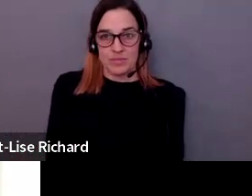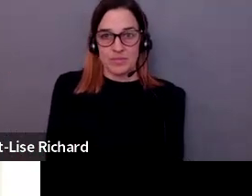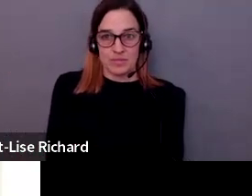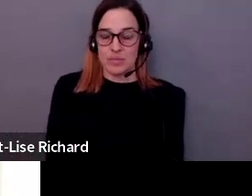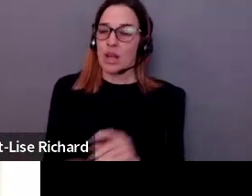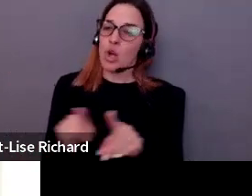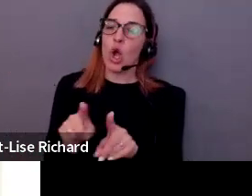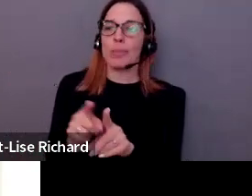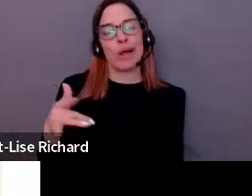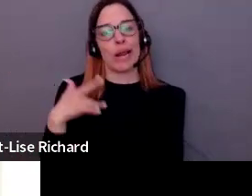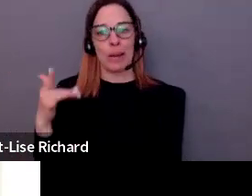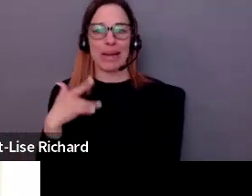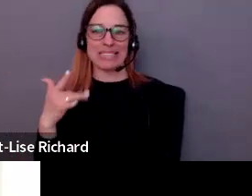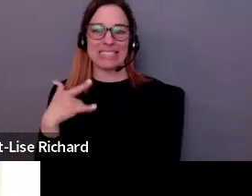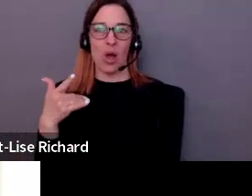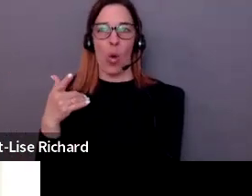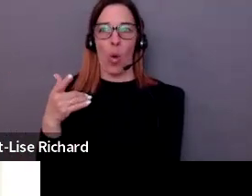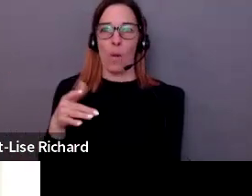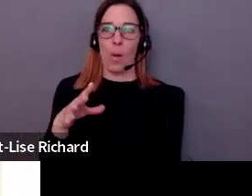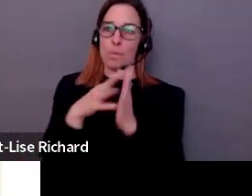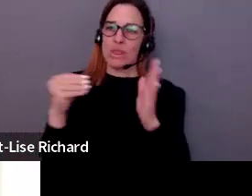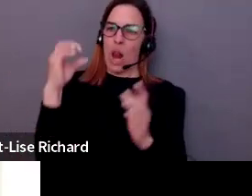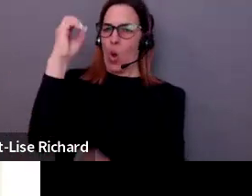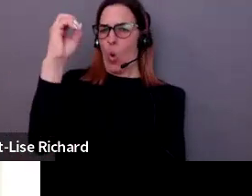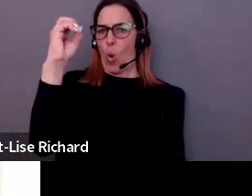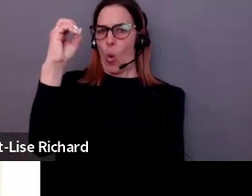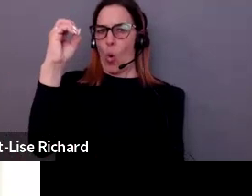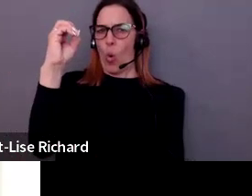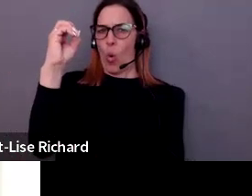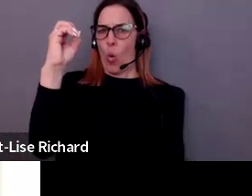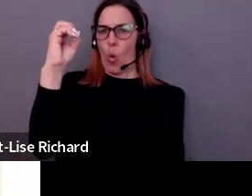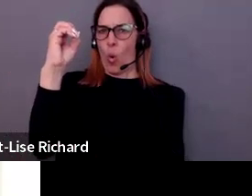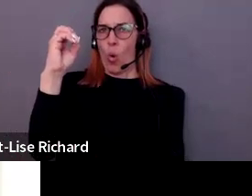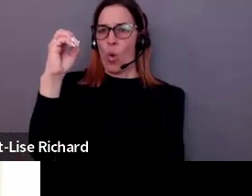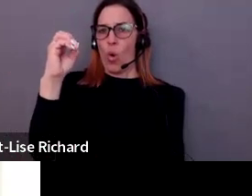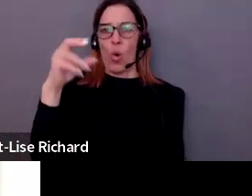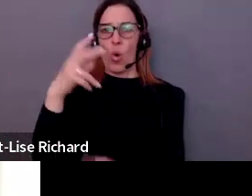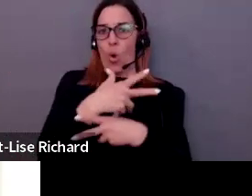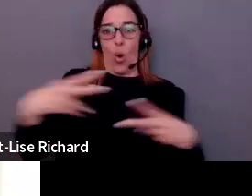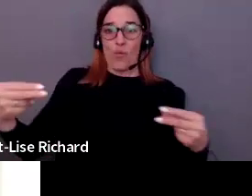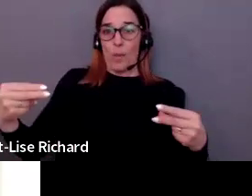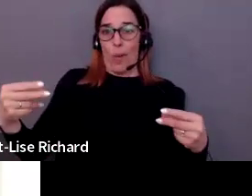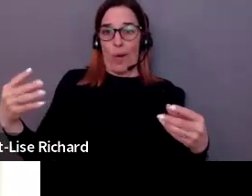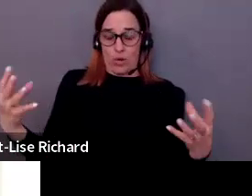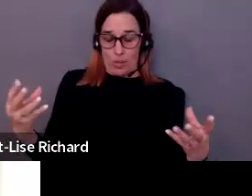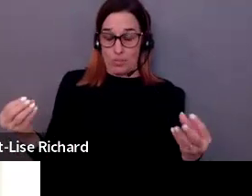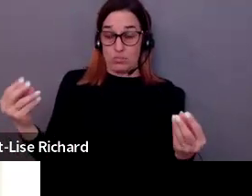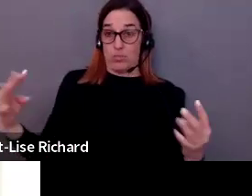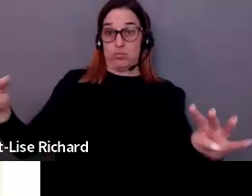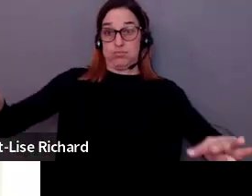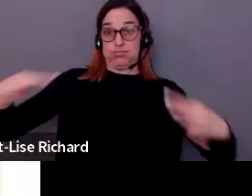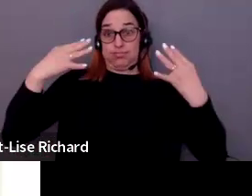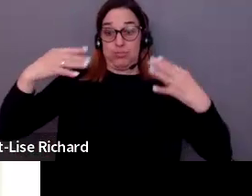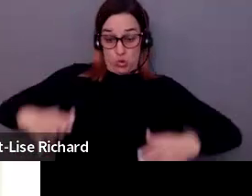On a l'impression des fois qu'avec une silhouette en haut, il ne faut pas mettre l'attention sur notre taille parce que c'est ce qu'on